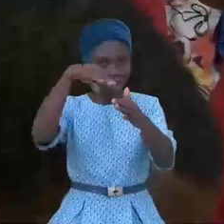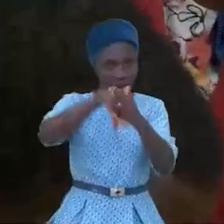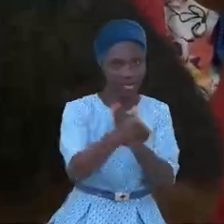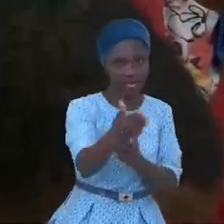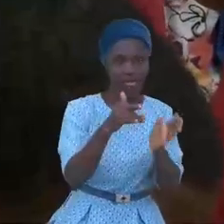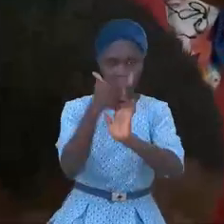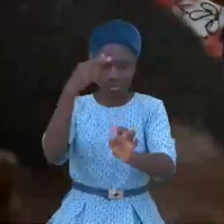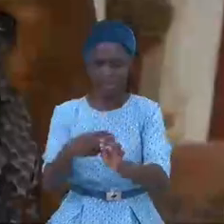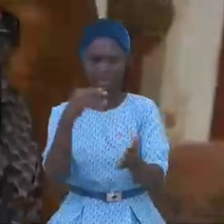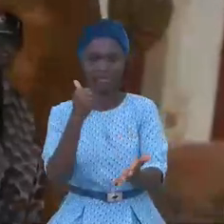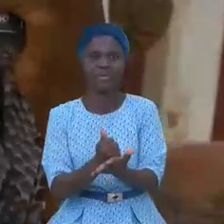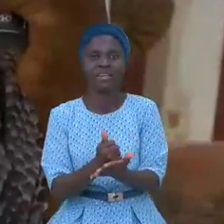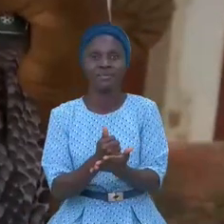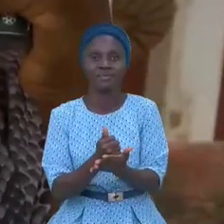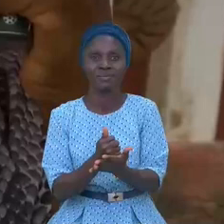Amen.